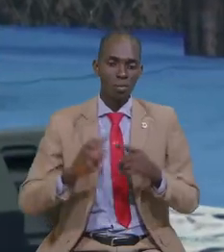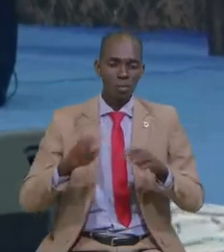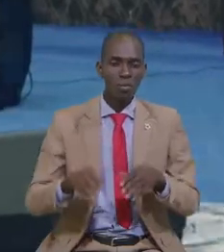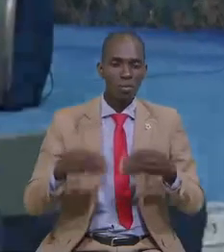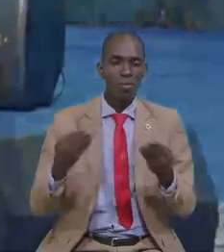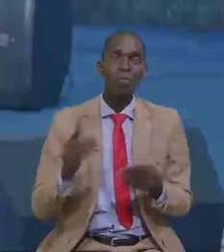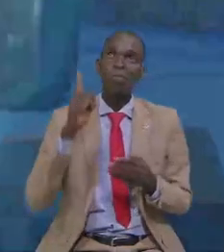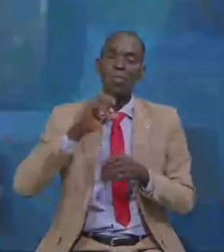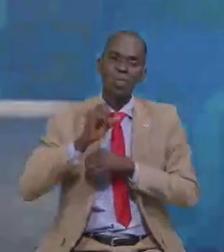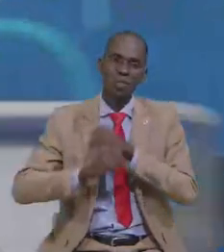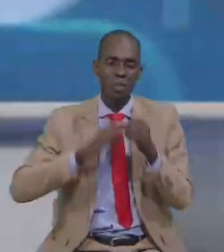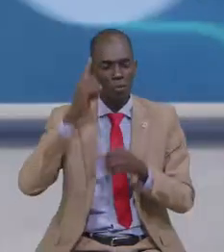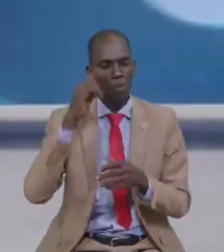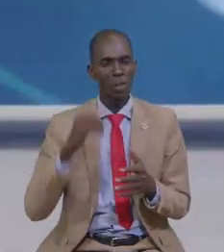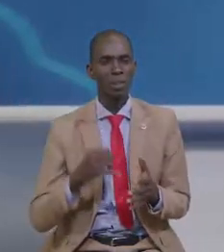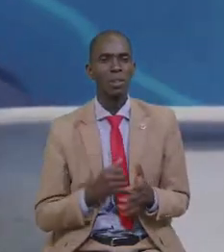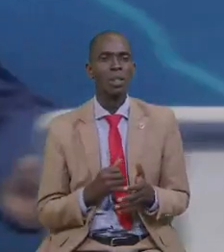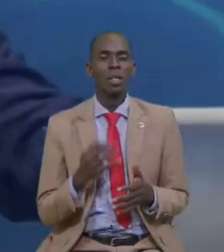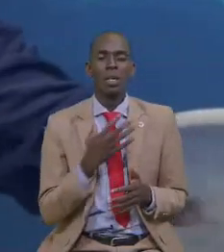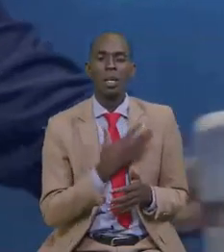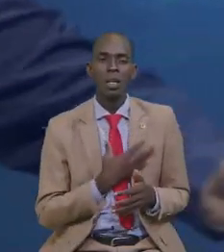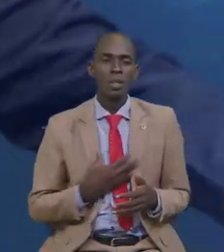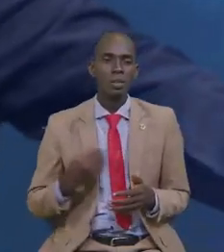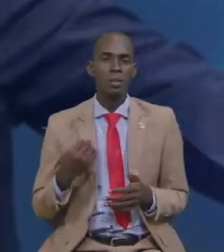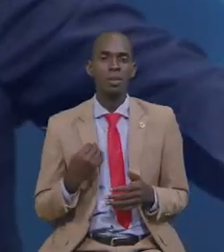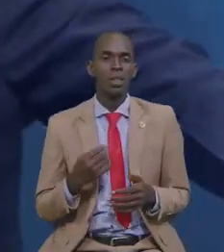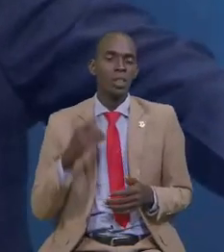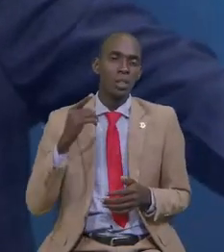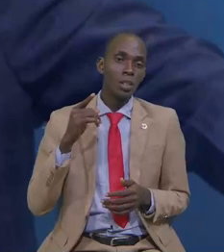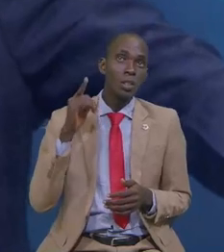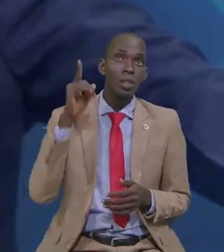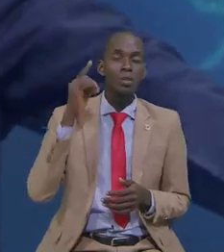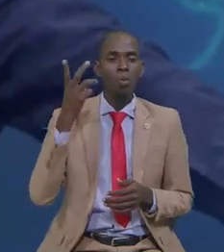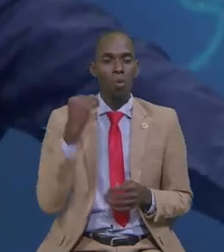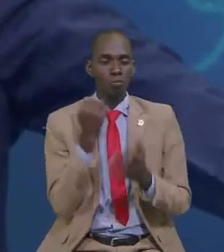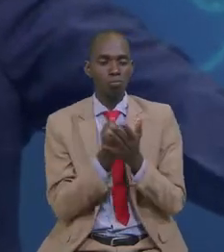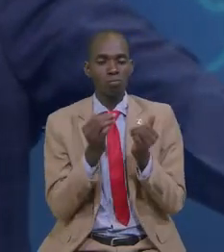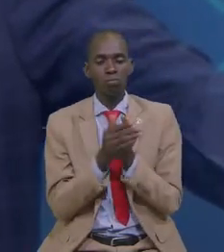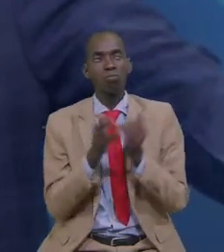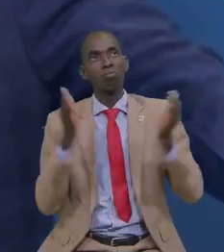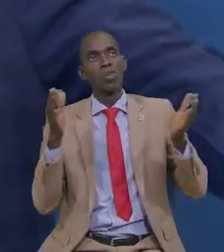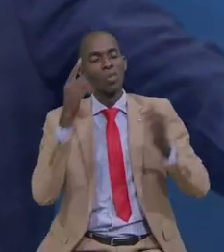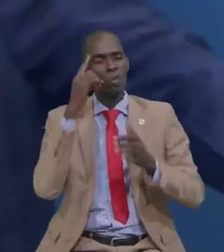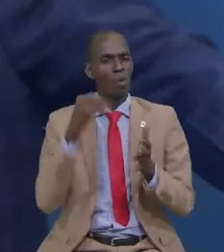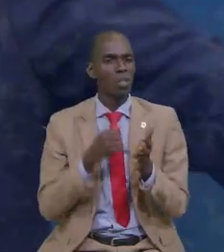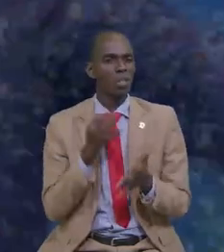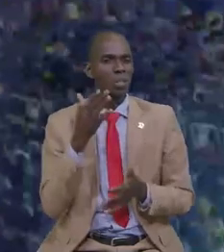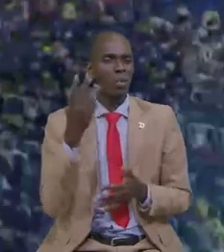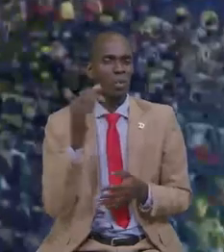Le Seigneur a le pardon. Alors, il a souffert pour nous et il a été crucifié pour